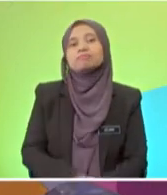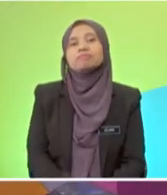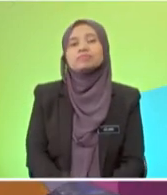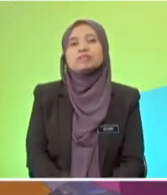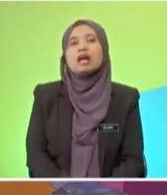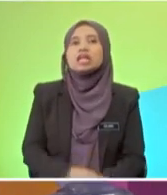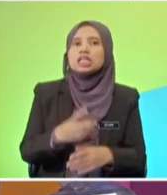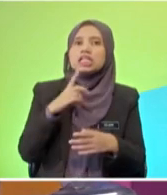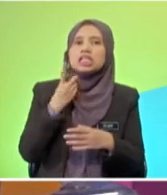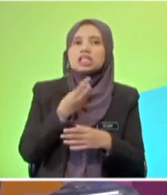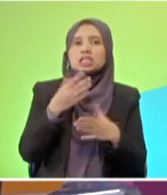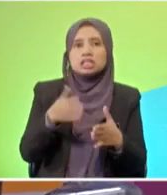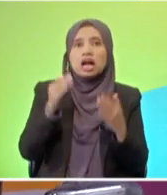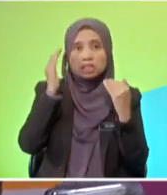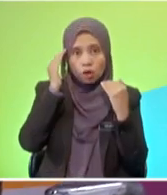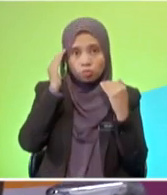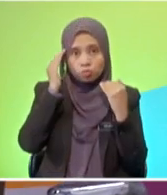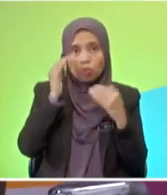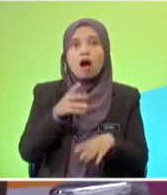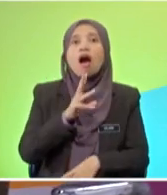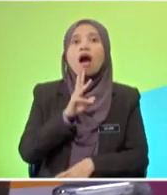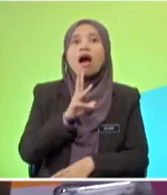tentang air hujan